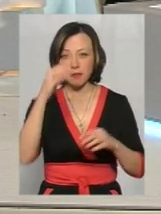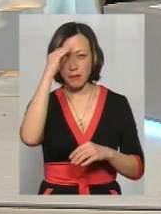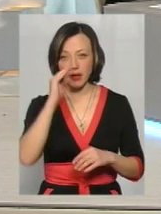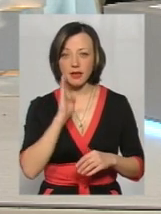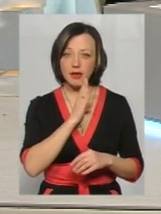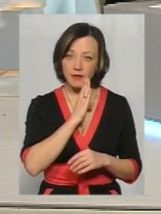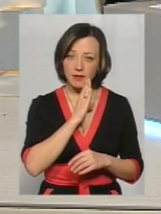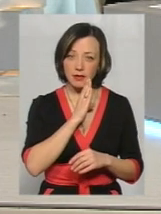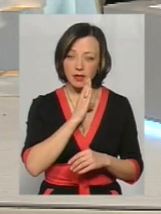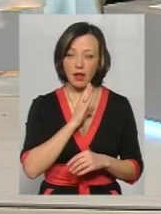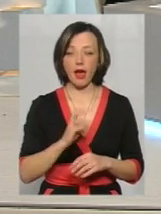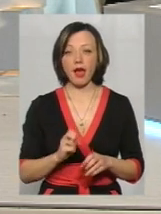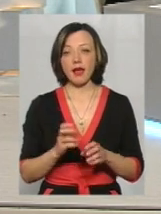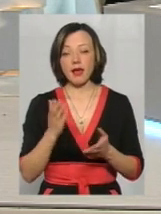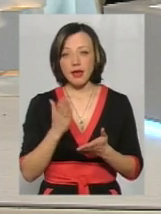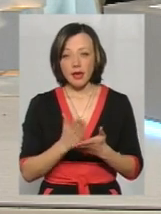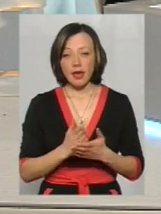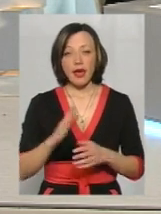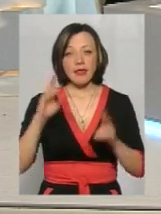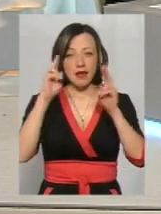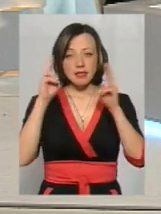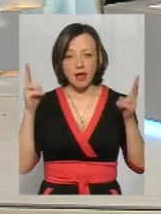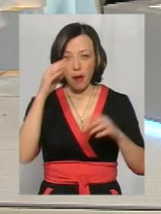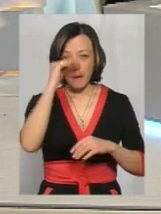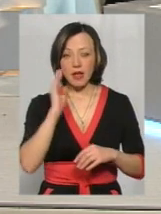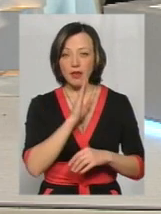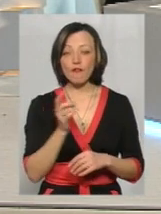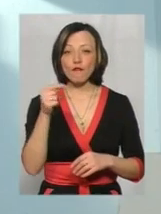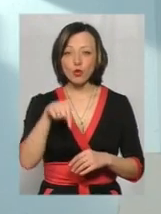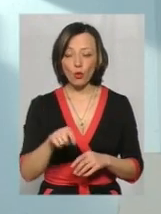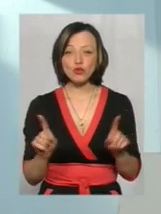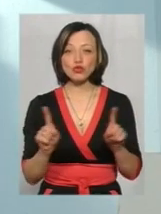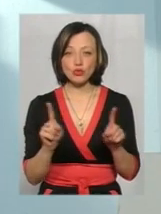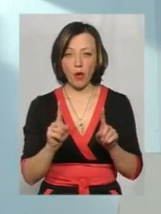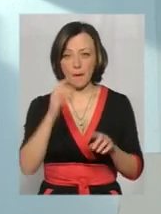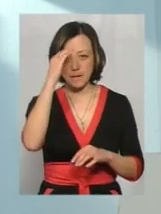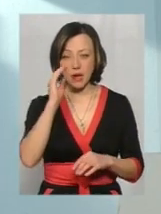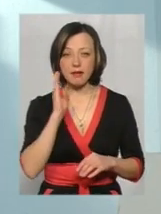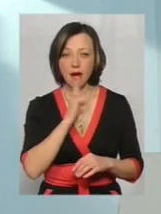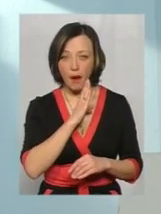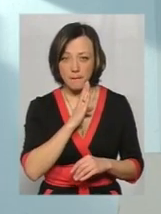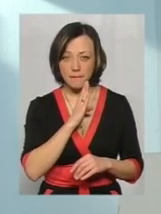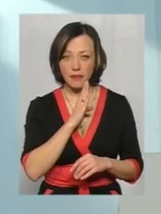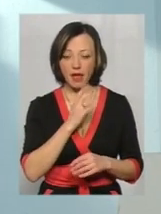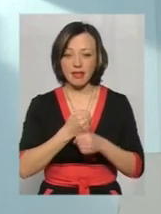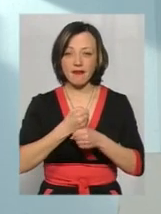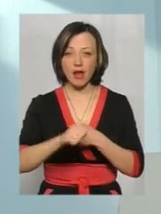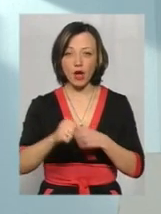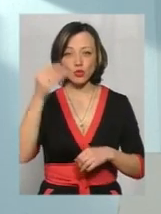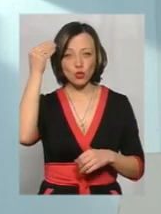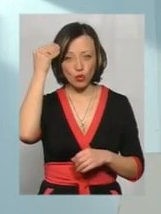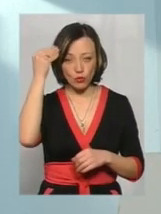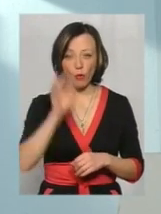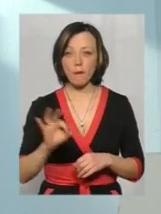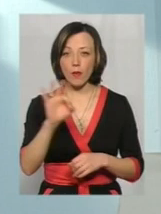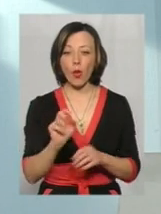батьків? Необізнаність батьків перш за все. У чому? У тому, що батькам, знаєте, нав'язують думку